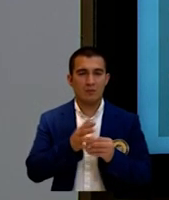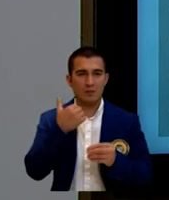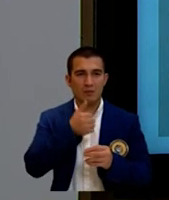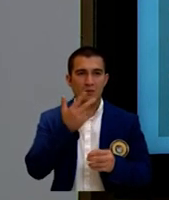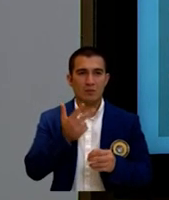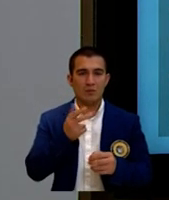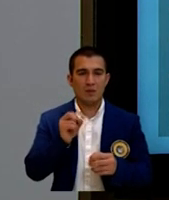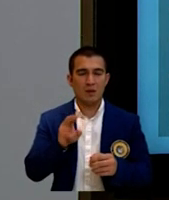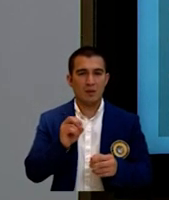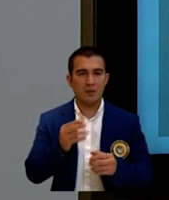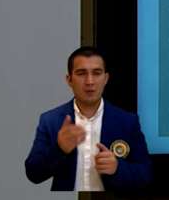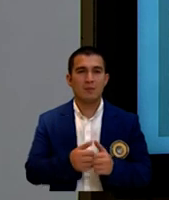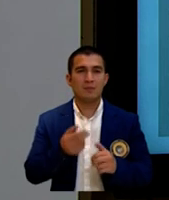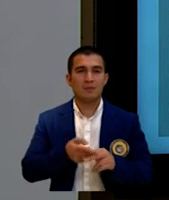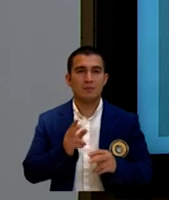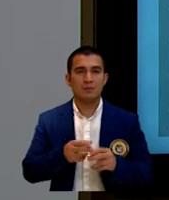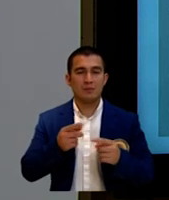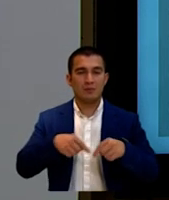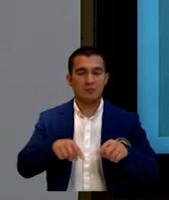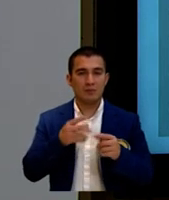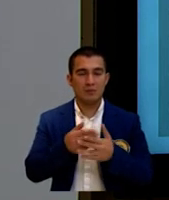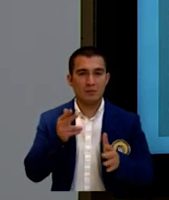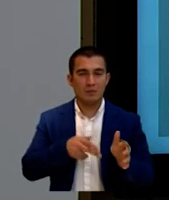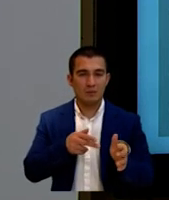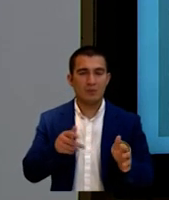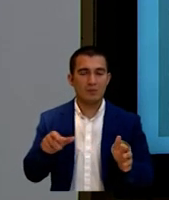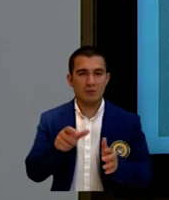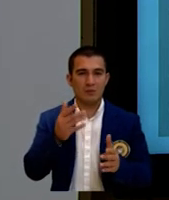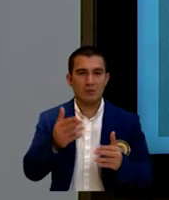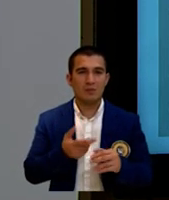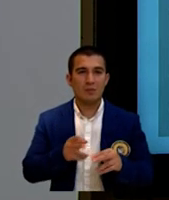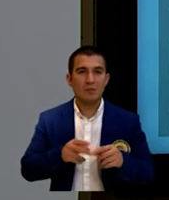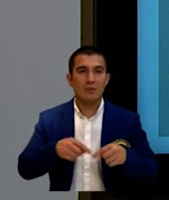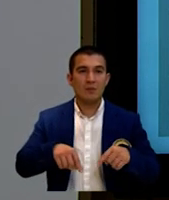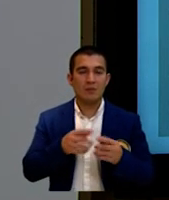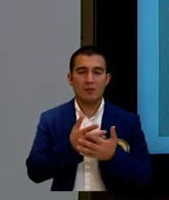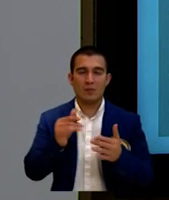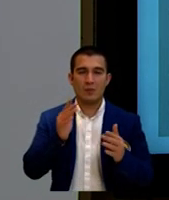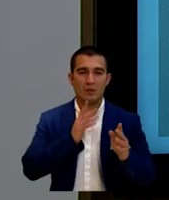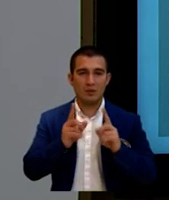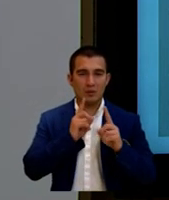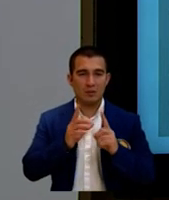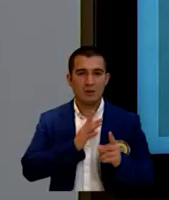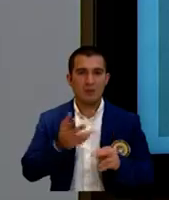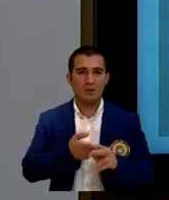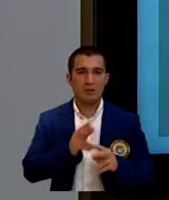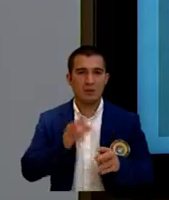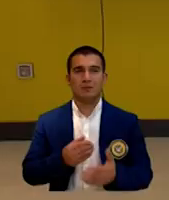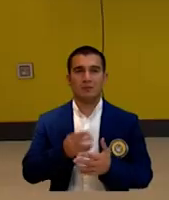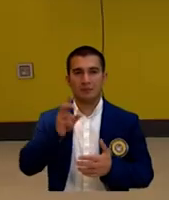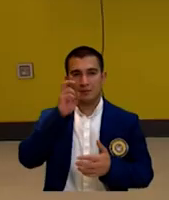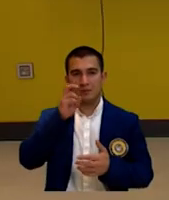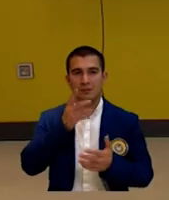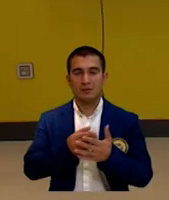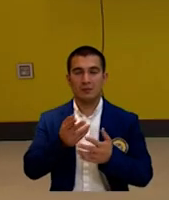2015-yil 3-apreldagi kompaniya kengashi va yagona aksioner umumiy yig'ilishida davlat